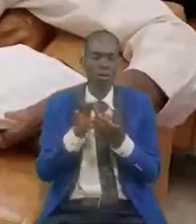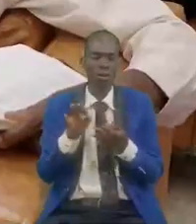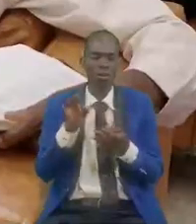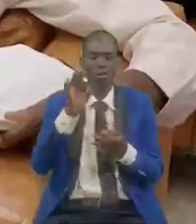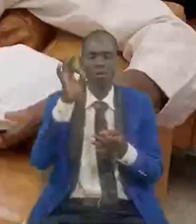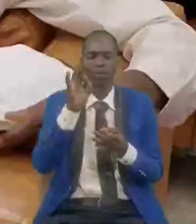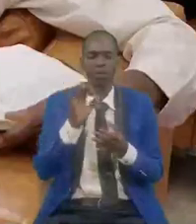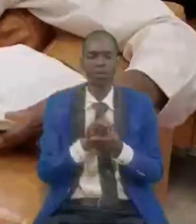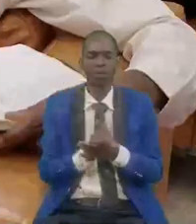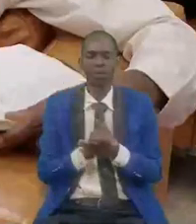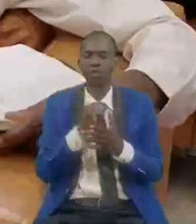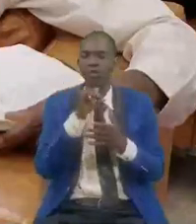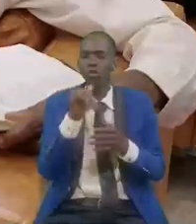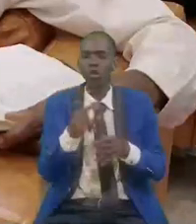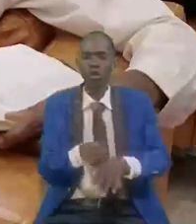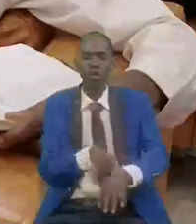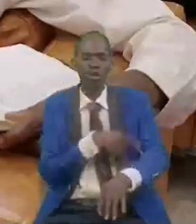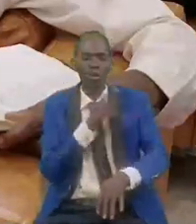Du